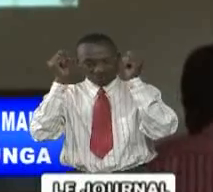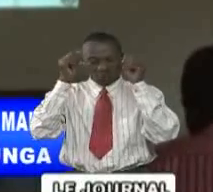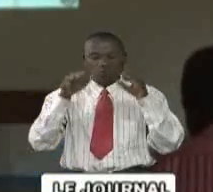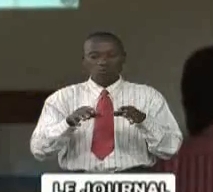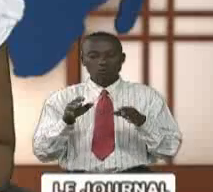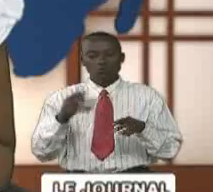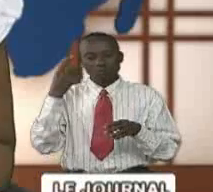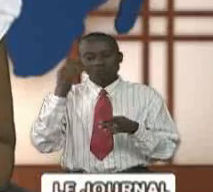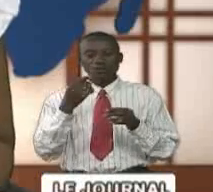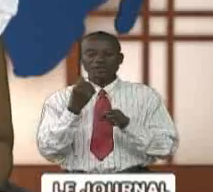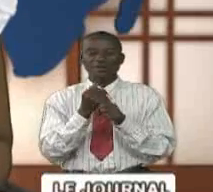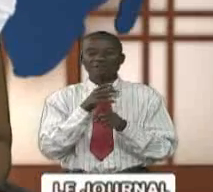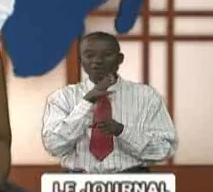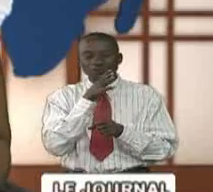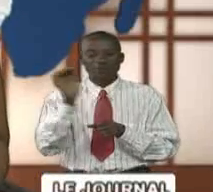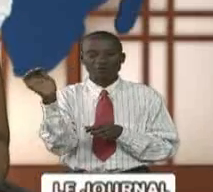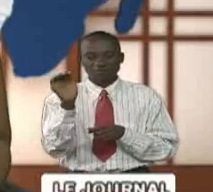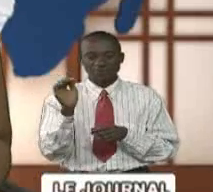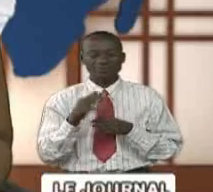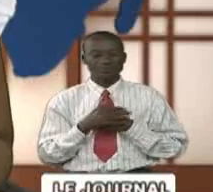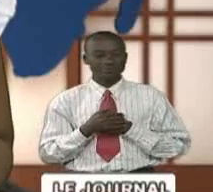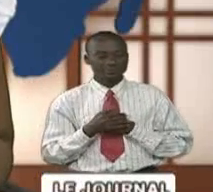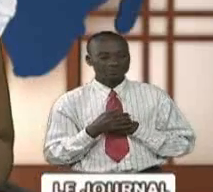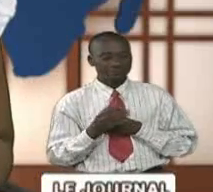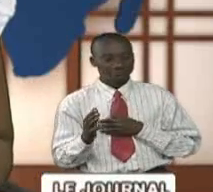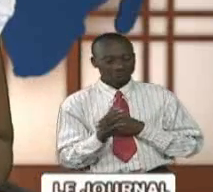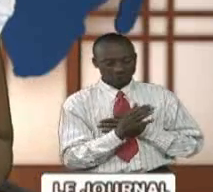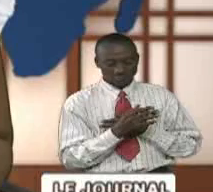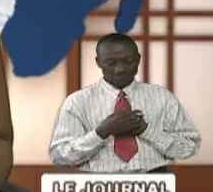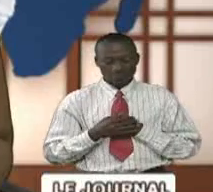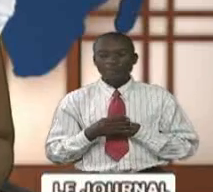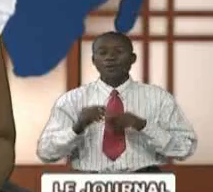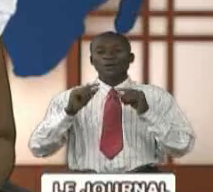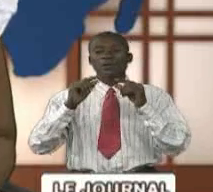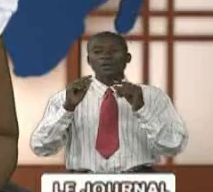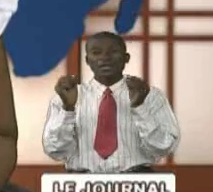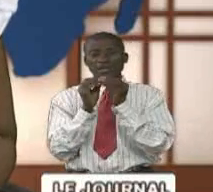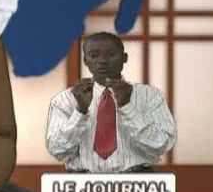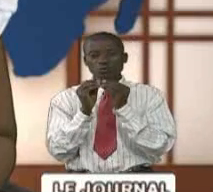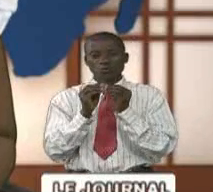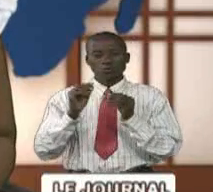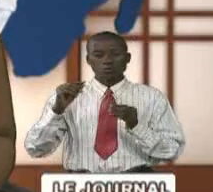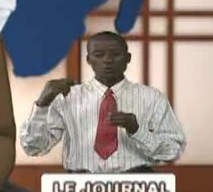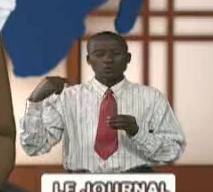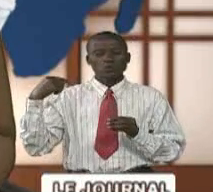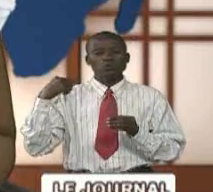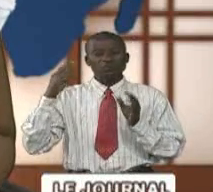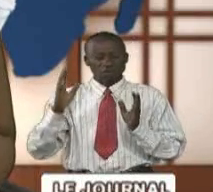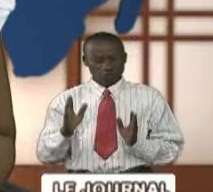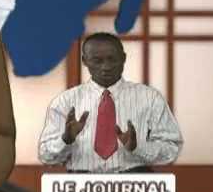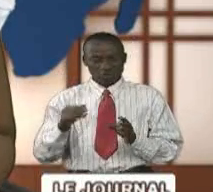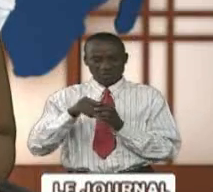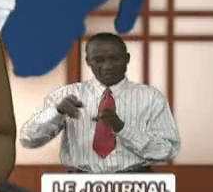de forêt. Eh bien, vous le savez, la conférence de gouverneurs a eu lieu dernièrement dans la province du